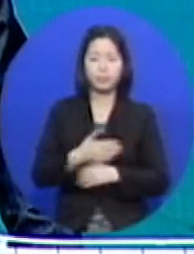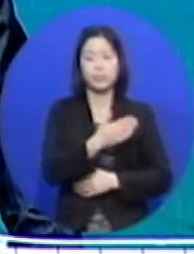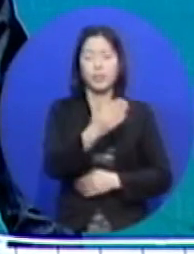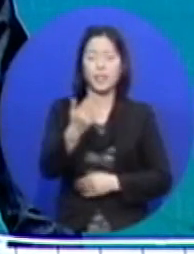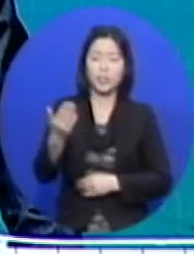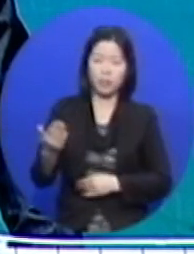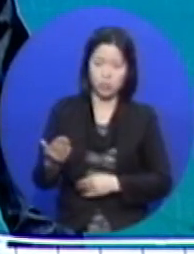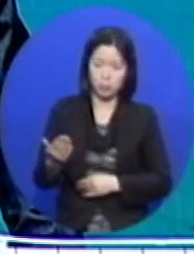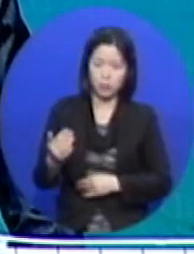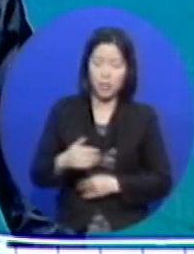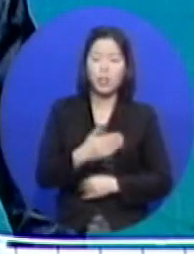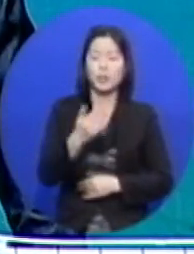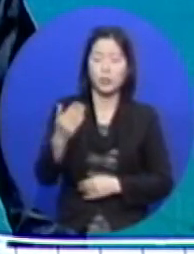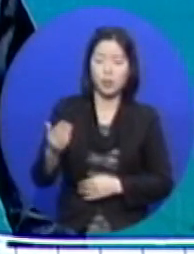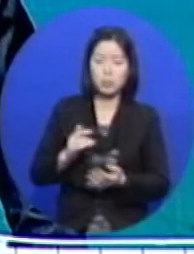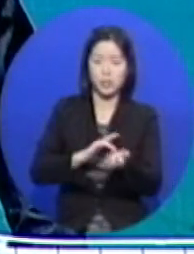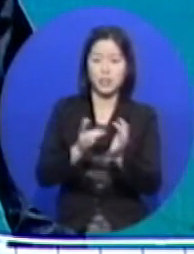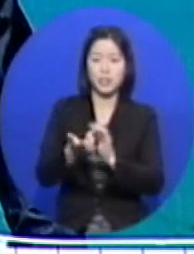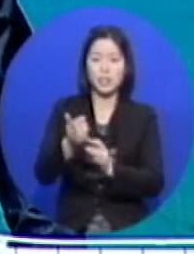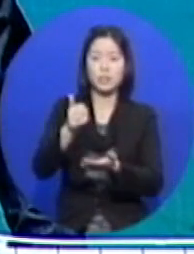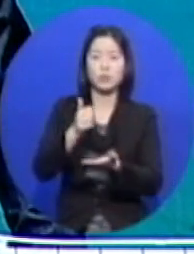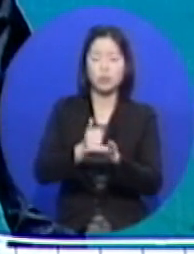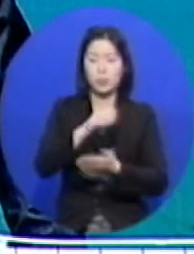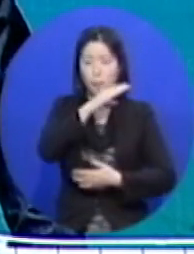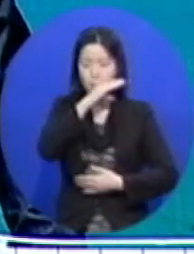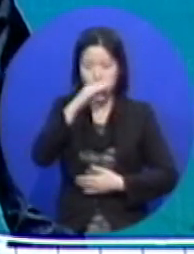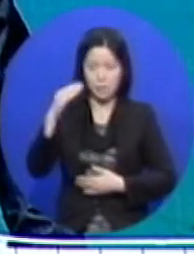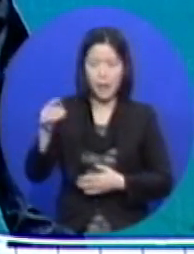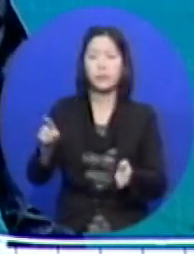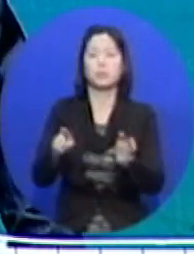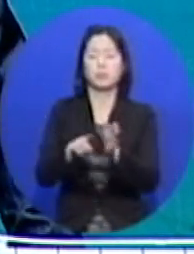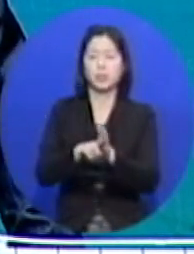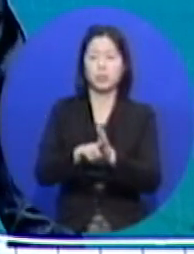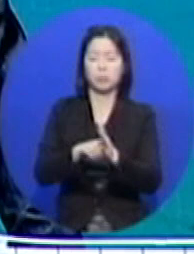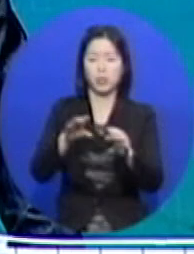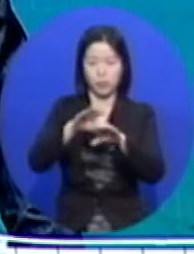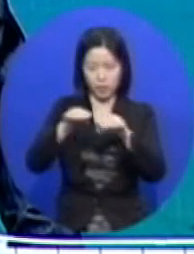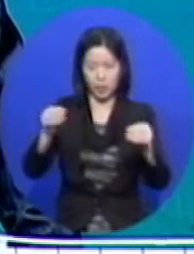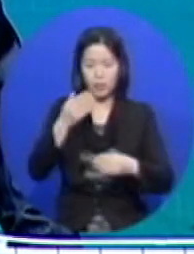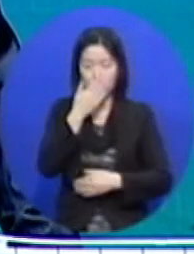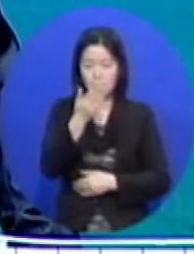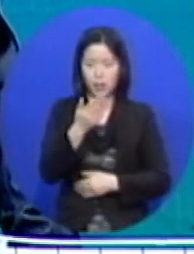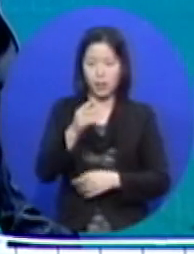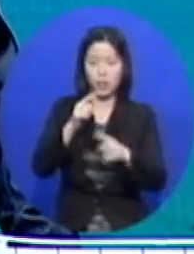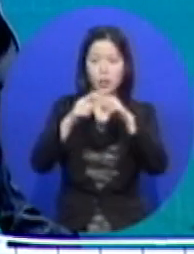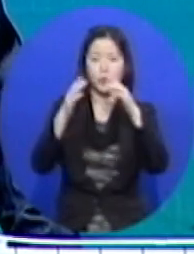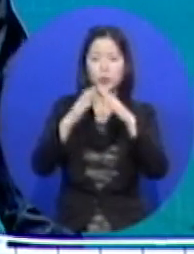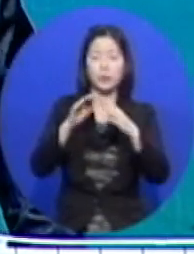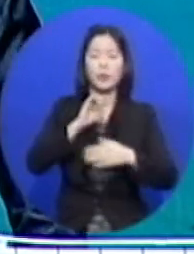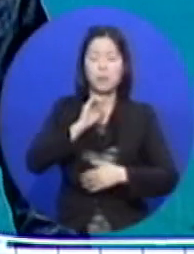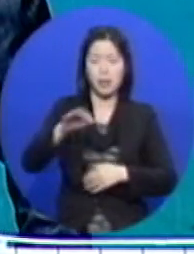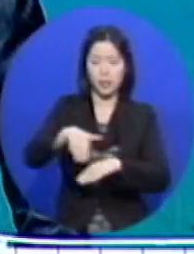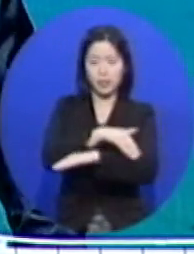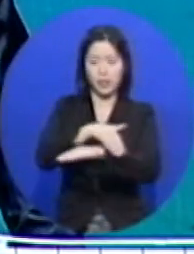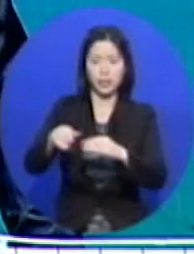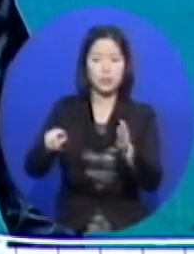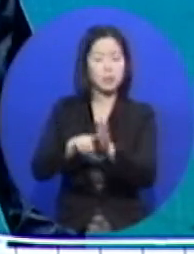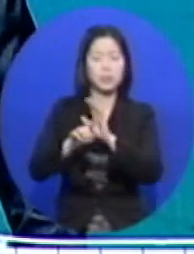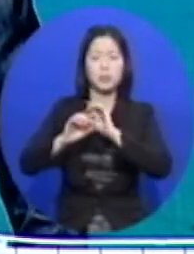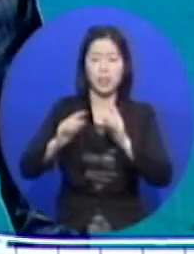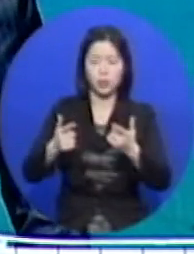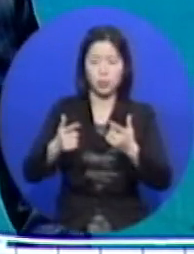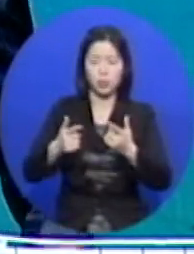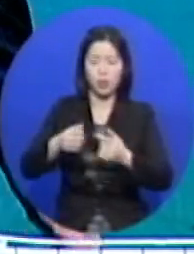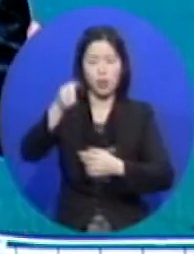여러분이 예수님을 바로 믿으시면 해결이 됩니다 그저 교회만 다니는 믿음이 아니고 눈 의 말씀을